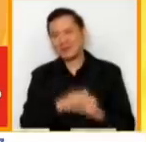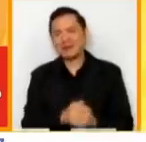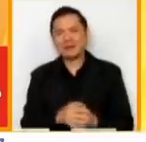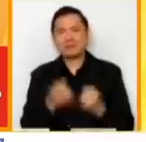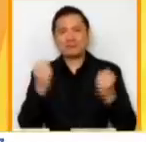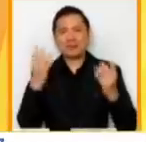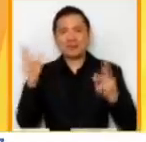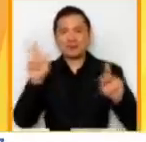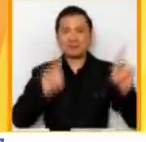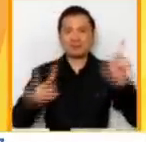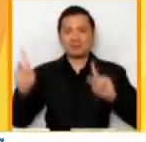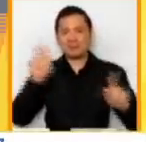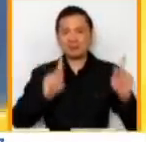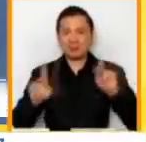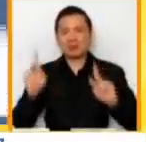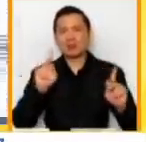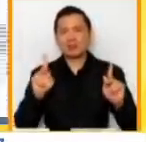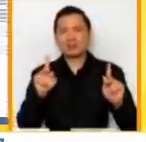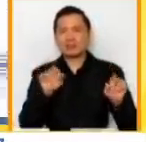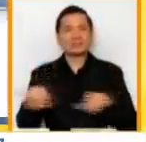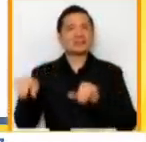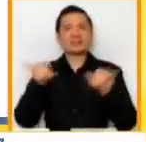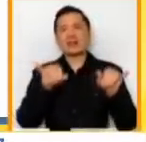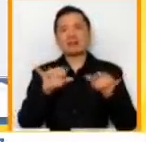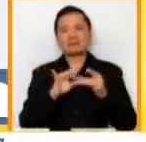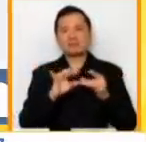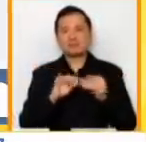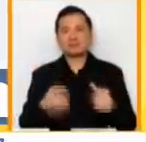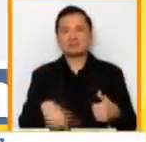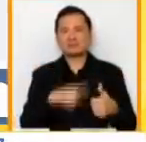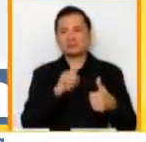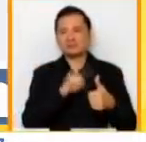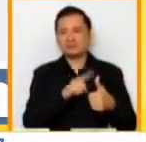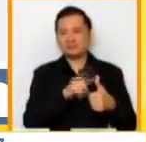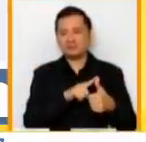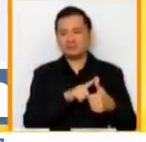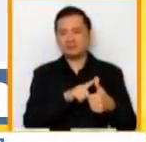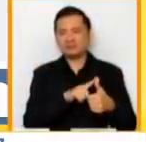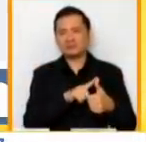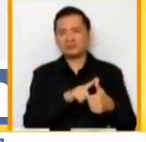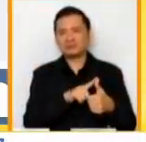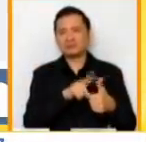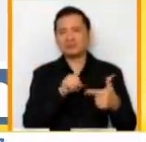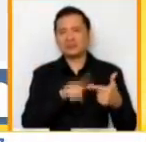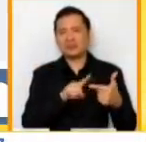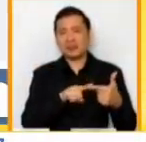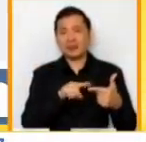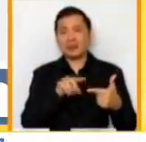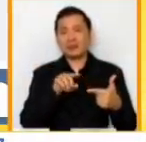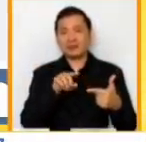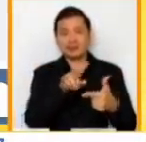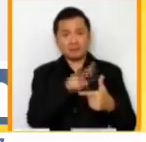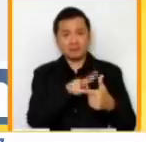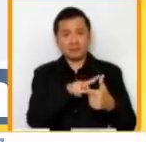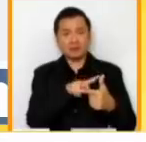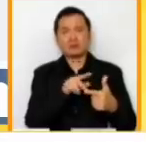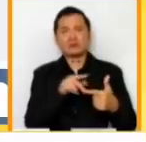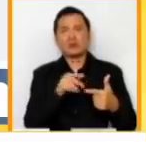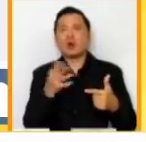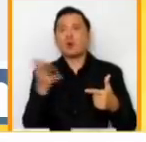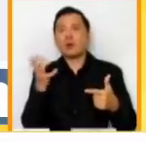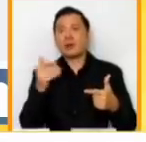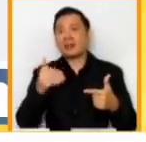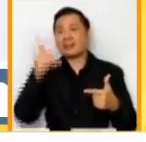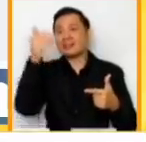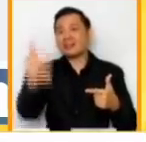gusto nila. Gaya ni Nacelerina Arias at Fina Magaspar, gusto raw nila yung susunod na mamumuno ay may tunay